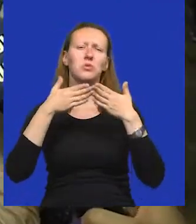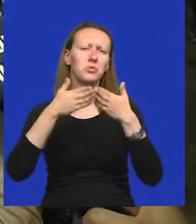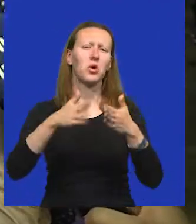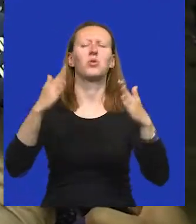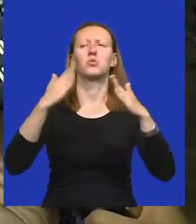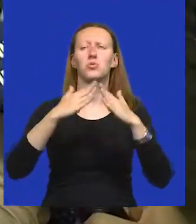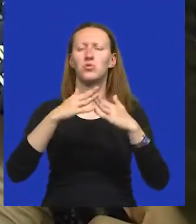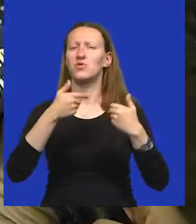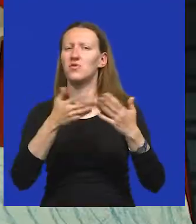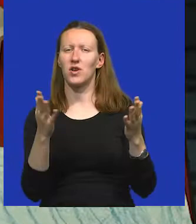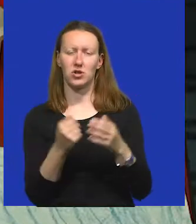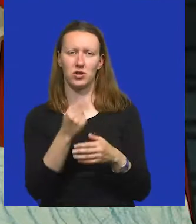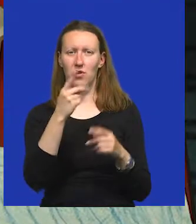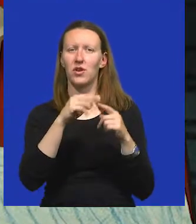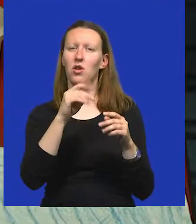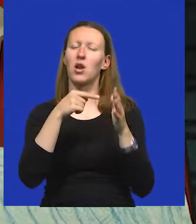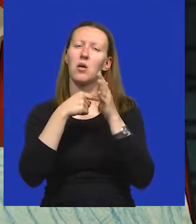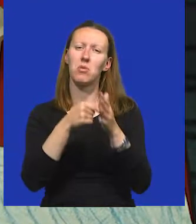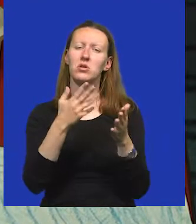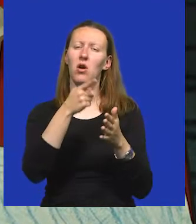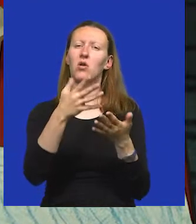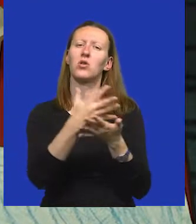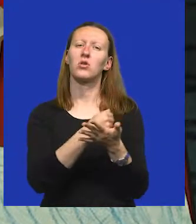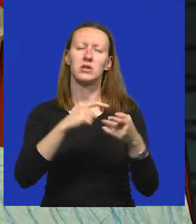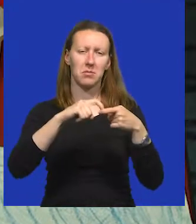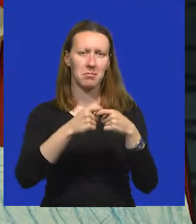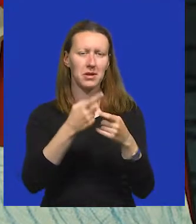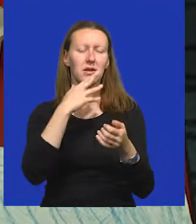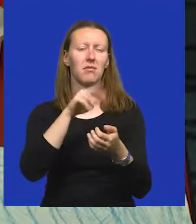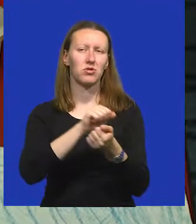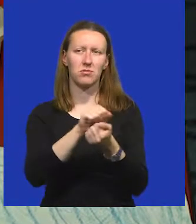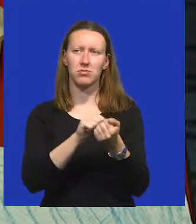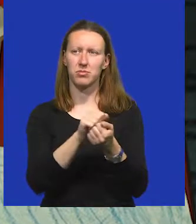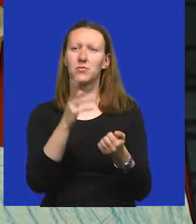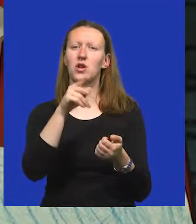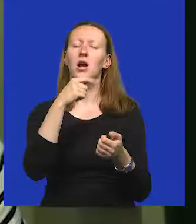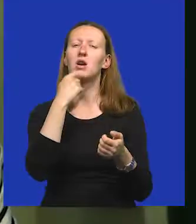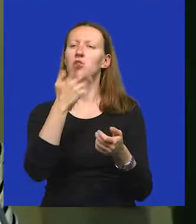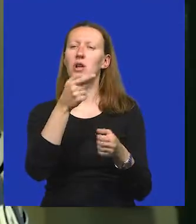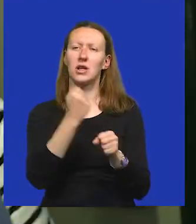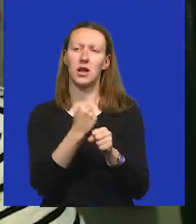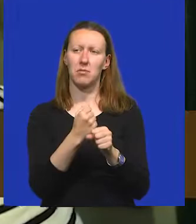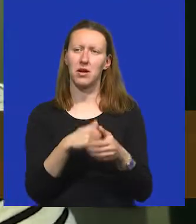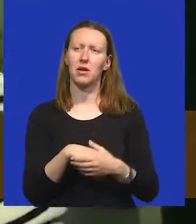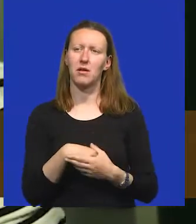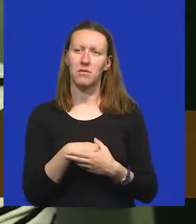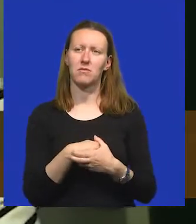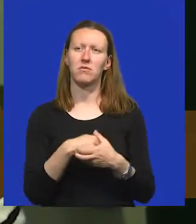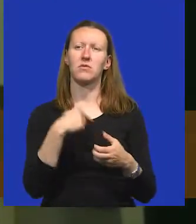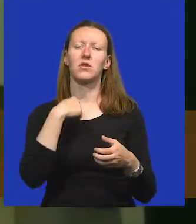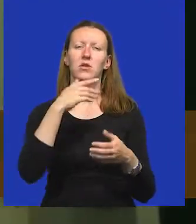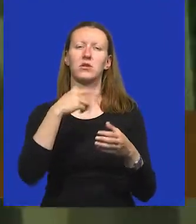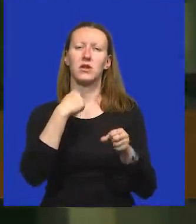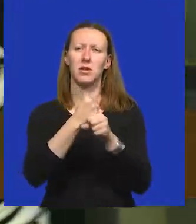navi, a case e così. Vittoria ci ha mostrato come usano i materiali riciclati. Puoi dirci cosa fate? Io ho